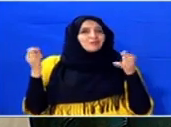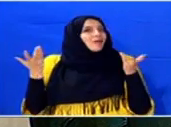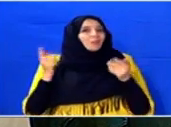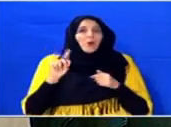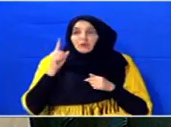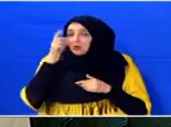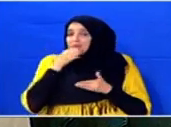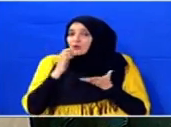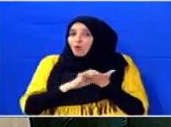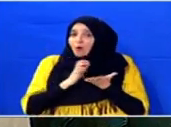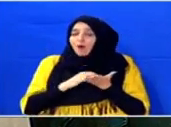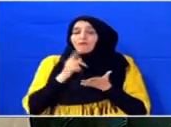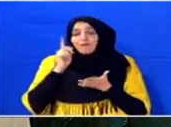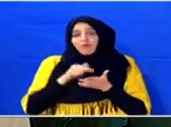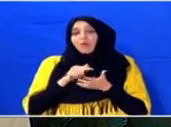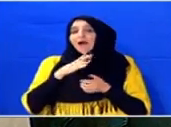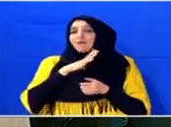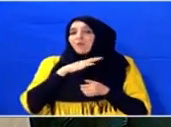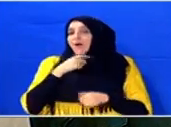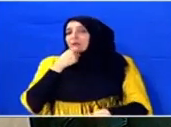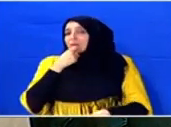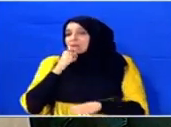برجاز اما سيجام الطوس بشده